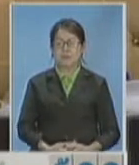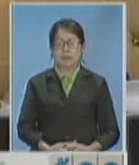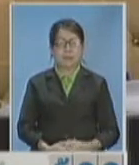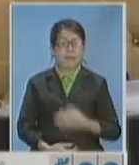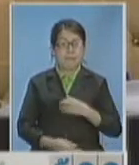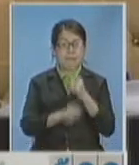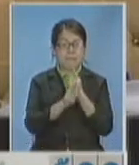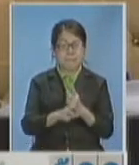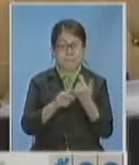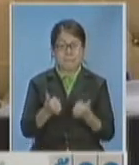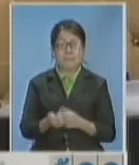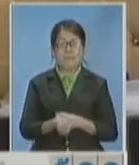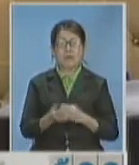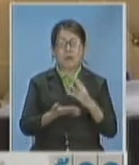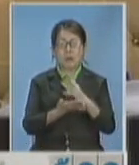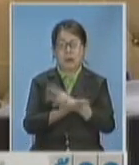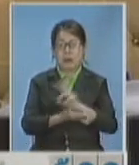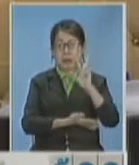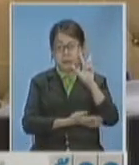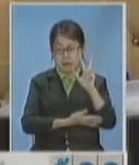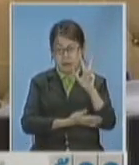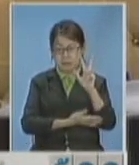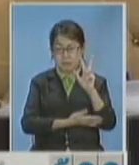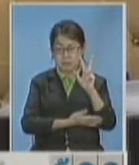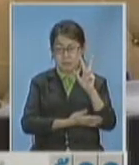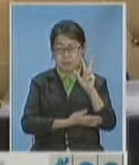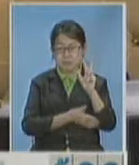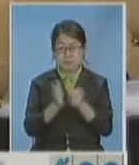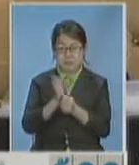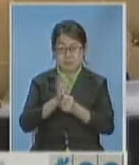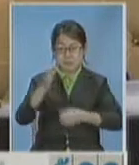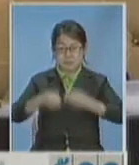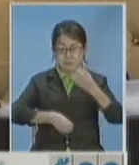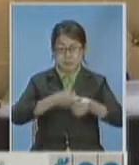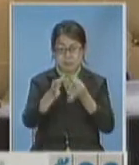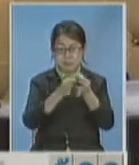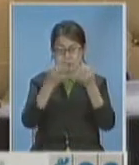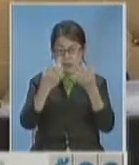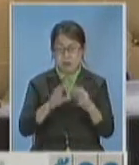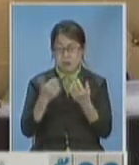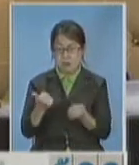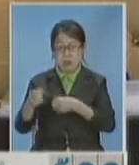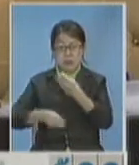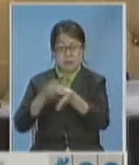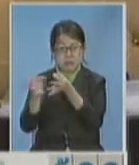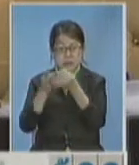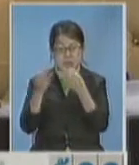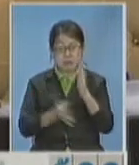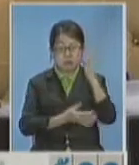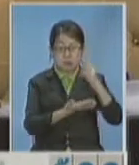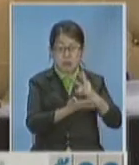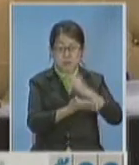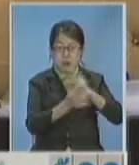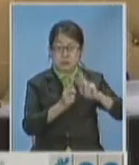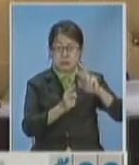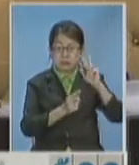ามีการแปรยติในวาระ3นะครับแล้วก็ในเมื่อท่านอภิปรายไปแล้วเนี่ยต้องชี้ให้